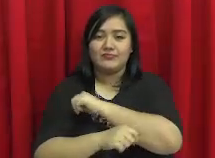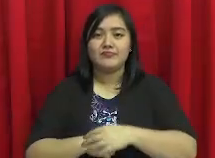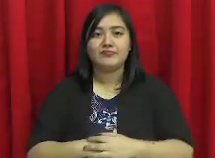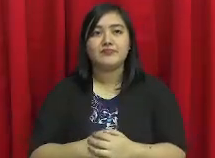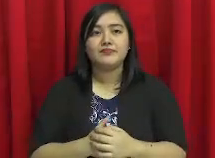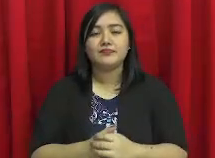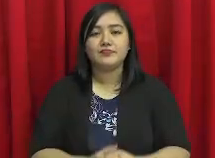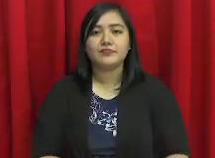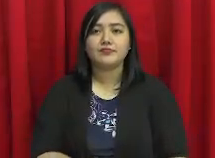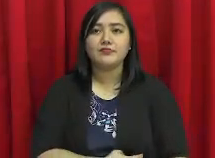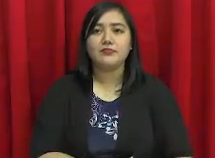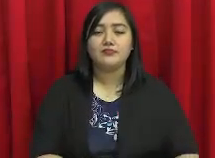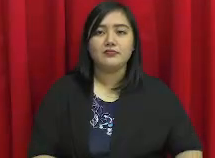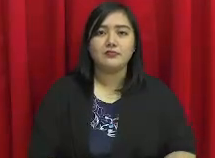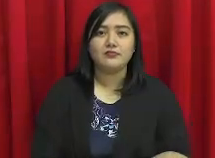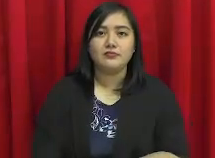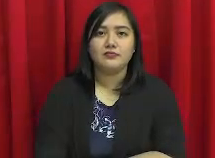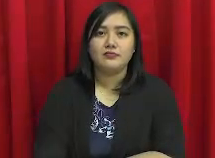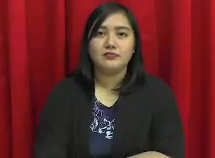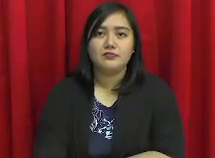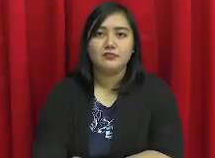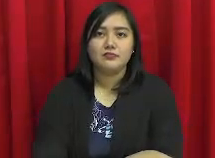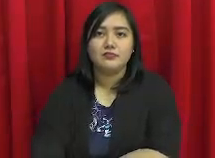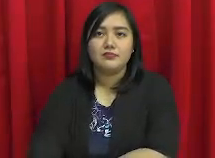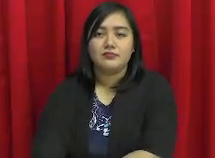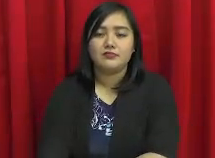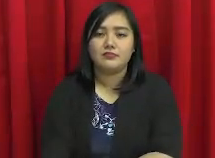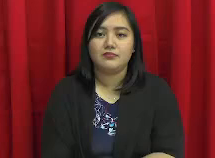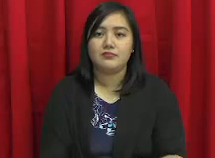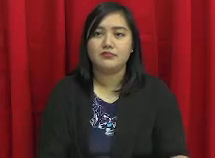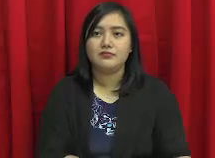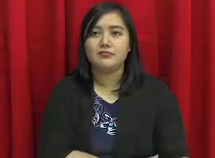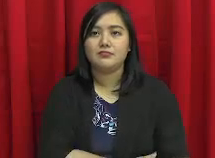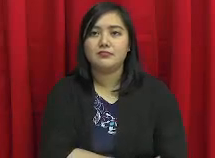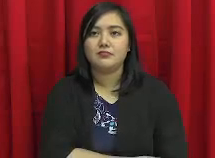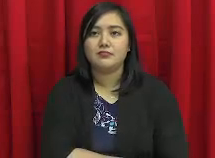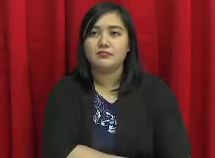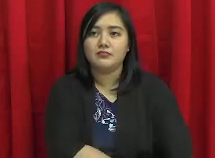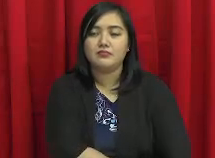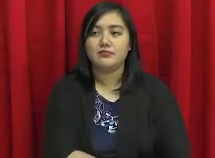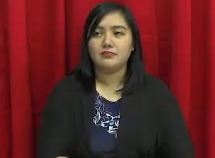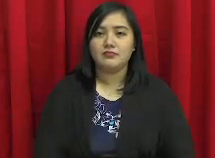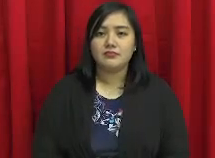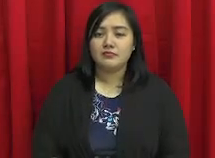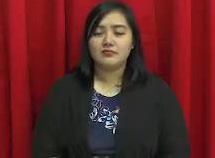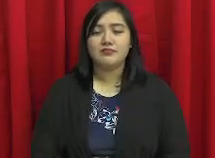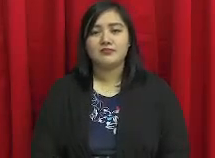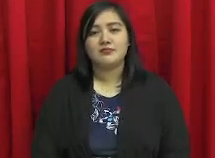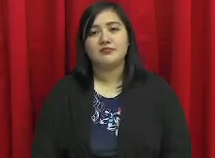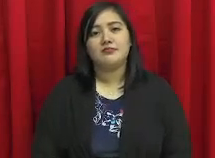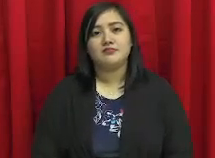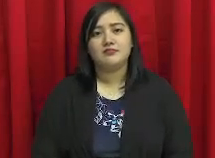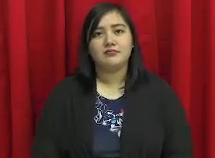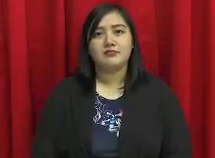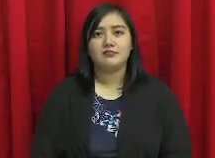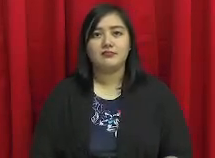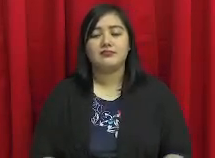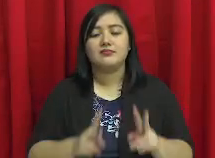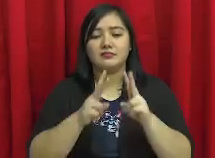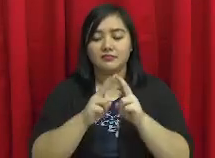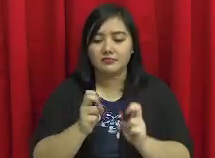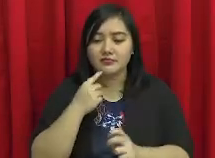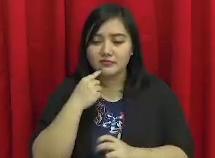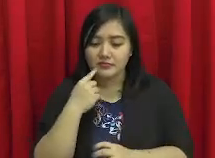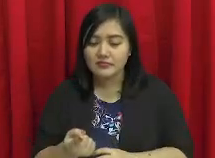Adan yun, mas nakatagal niya rin nakasama yun sa Garden of Eden. That's right. You see? Na sinasabi ko, mga kapatid, kahit masabihin natin matagal